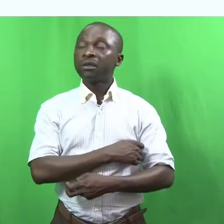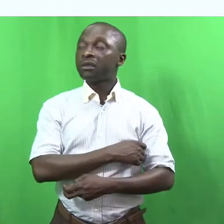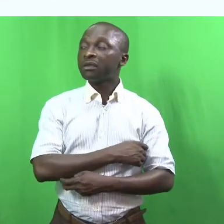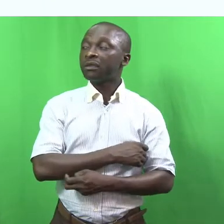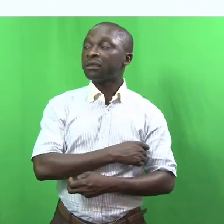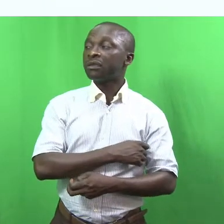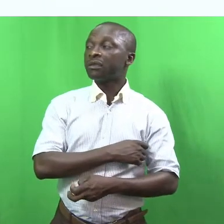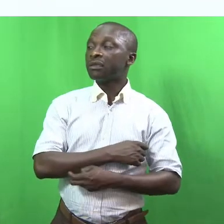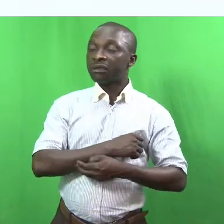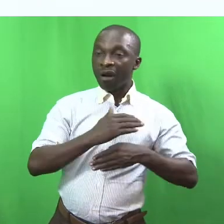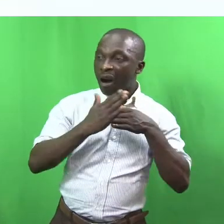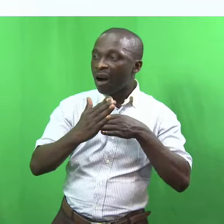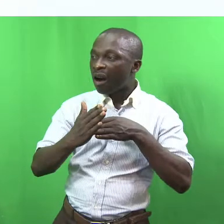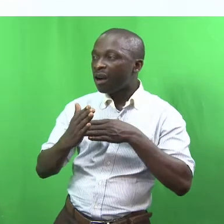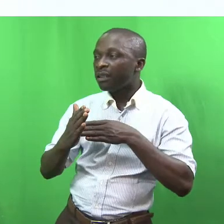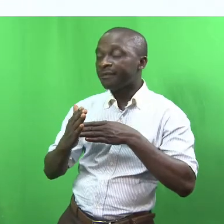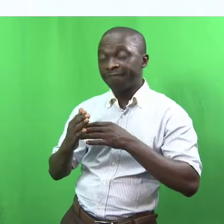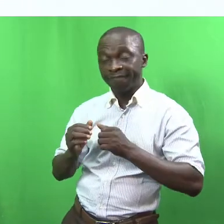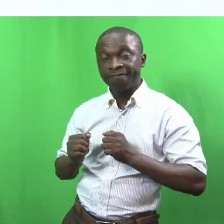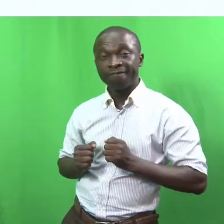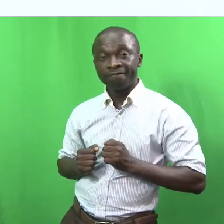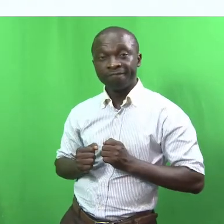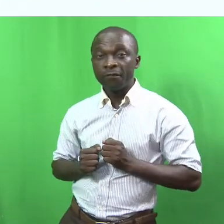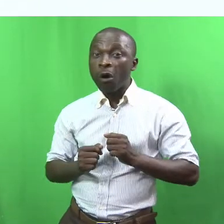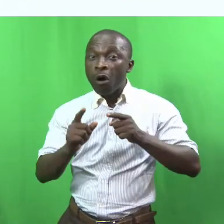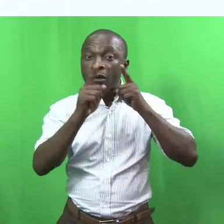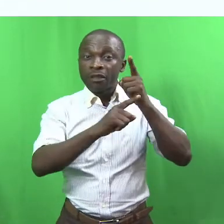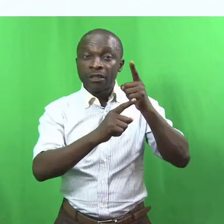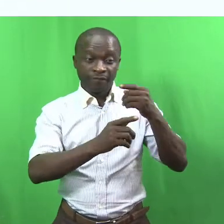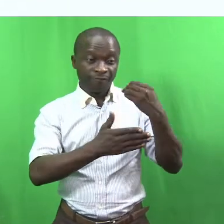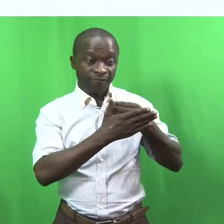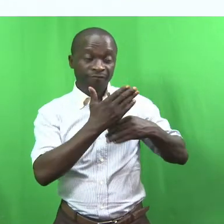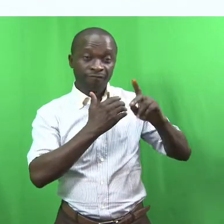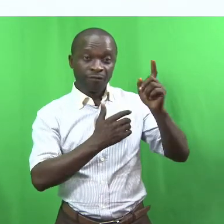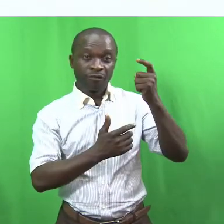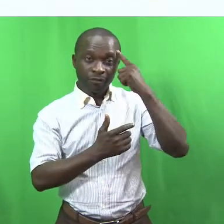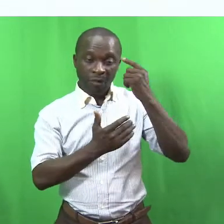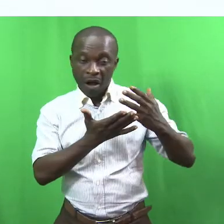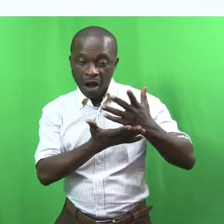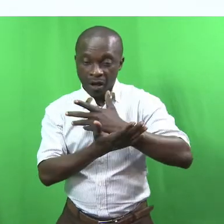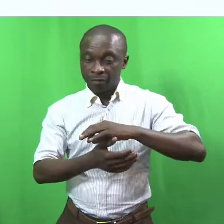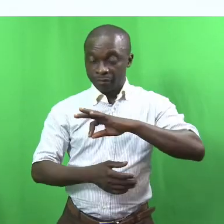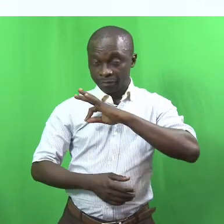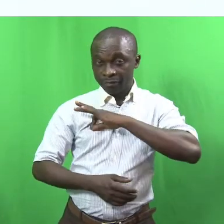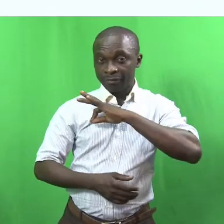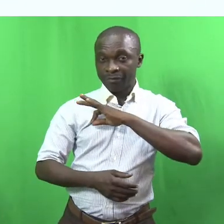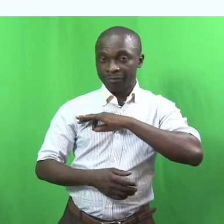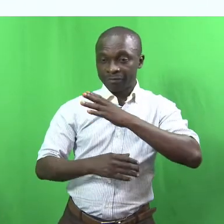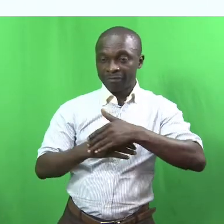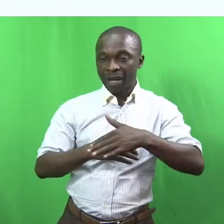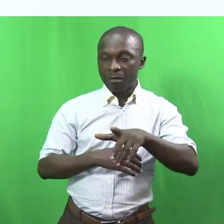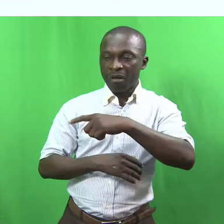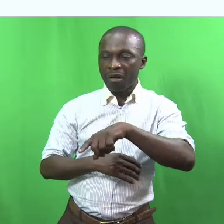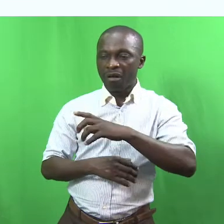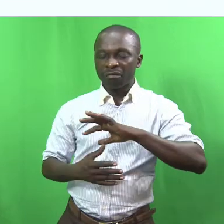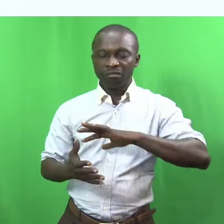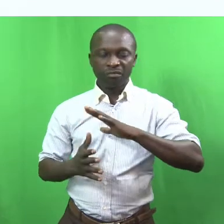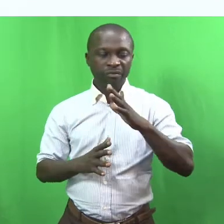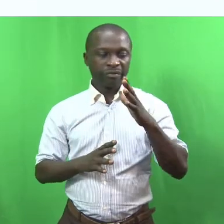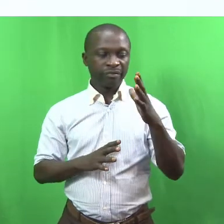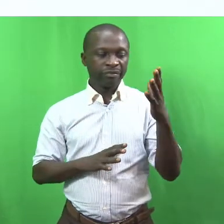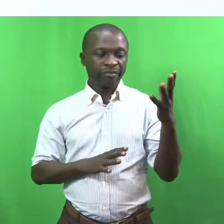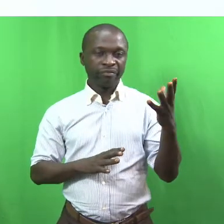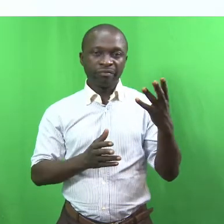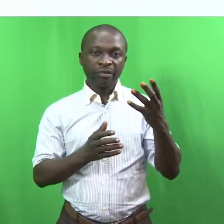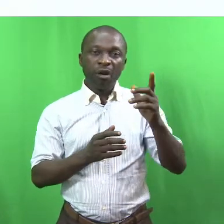et autres terminaux. Le constat étant que la situation génère à l'État des pertes de l'ordre